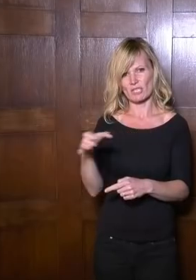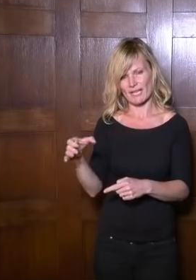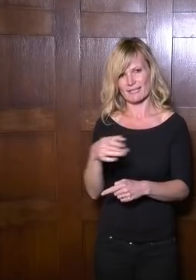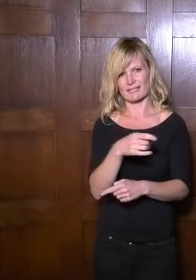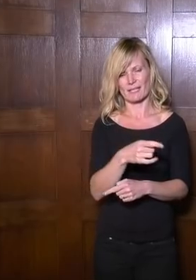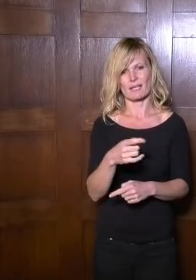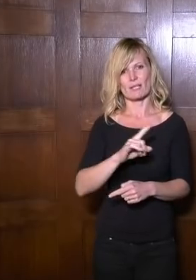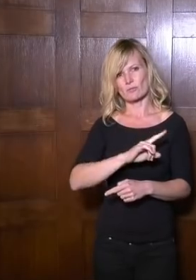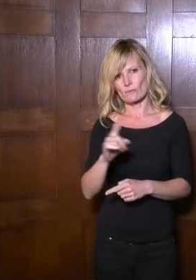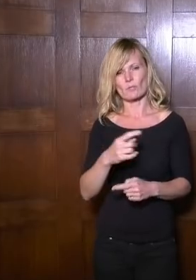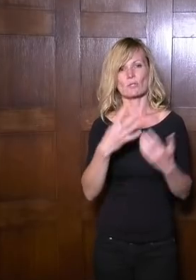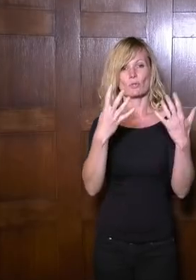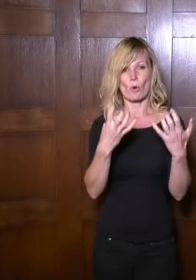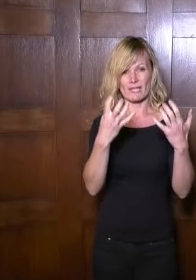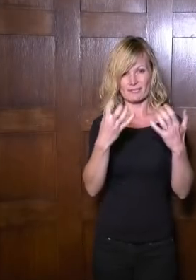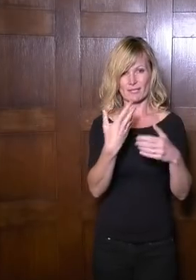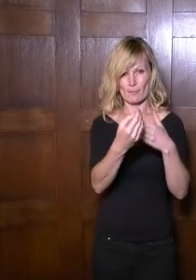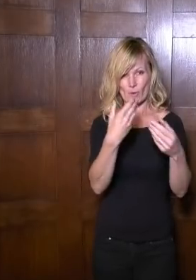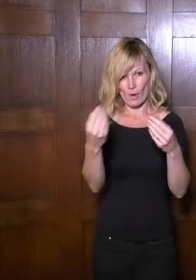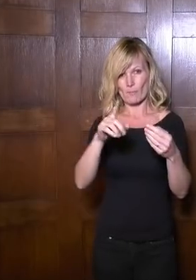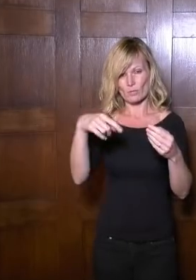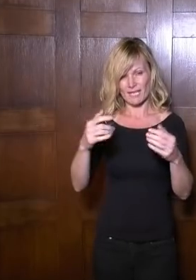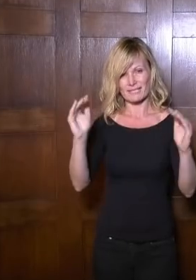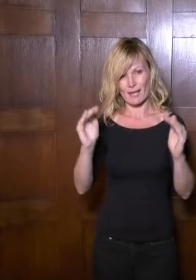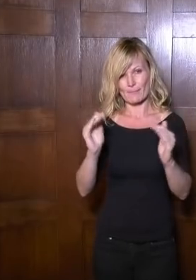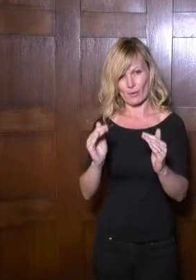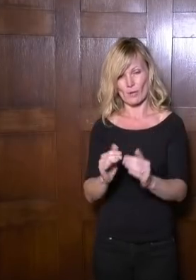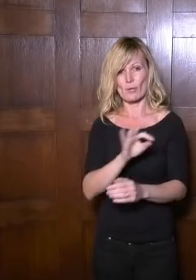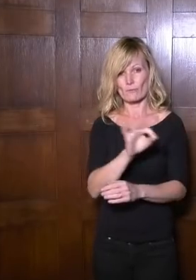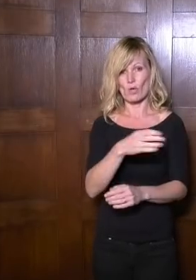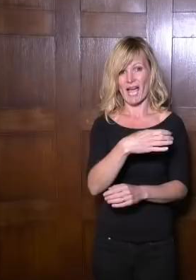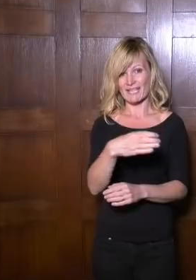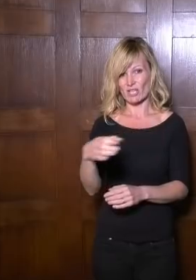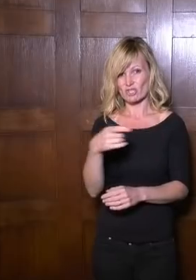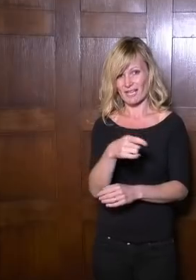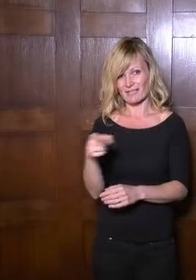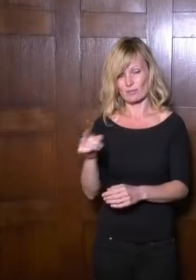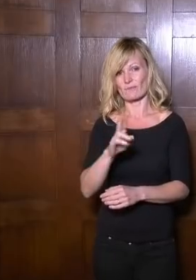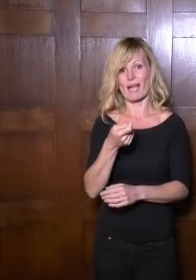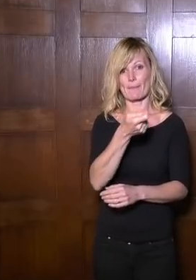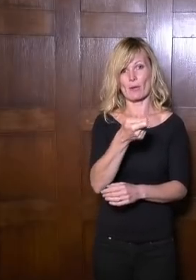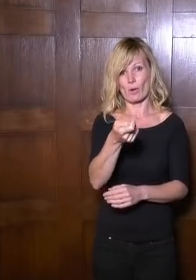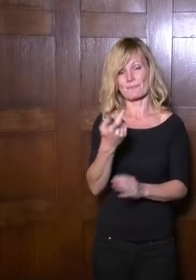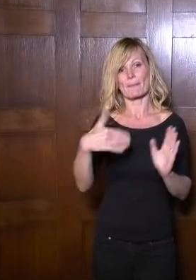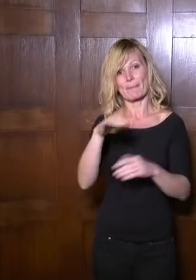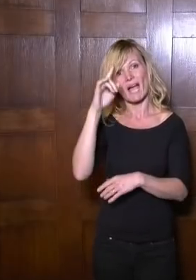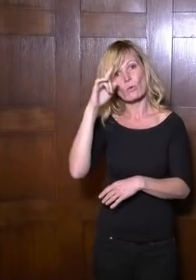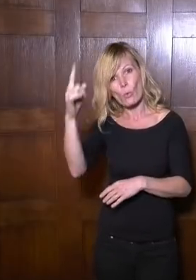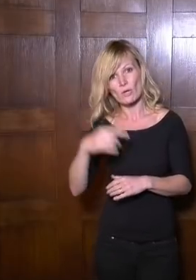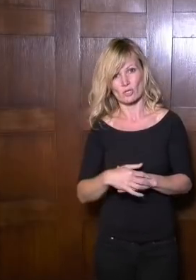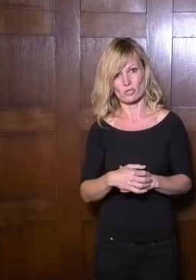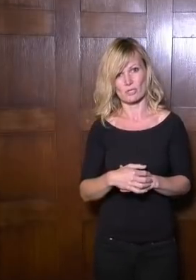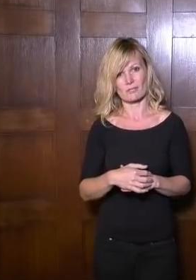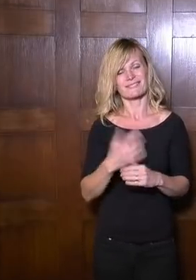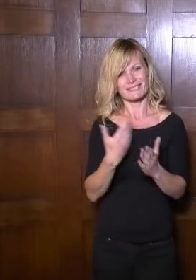dann das nach und nach abgebaut wird, ist es reinweg für den Angestellten und für denjenigen, der es bezieht, logischer, das in Anspruch zu